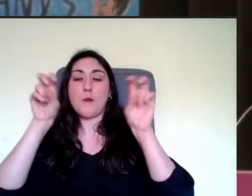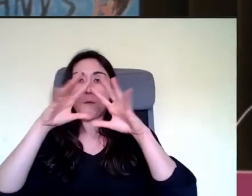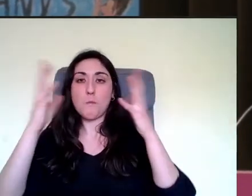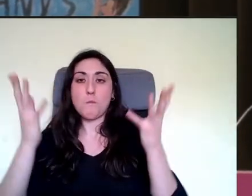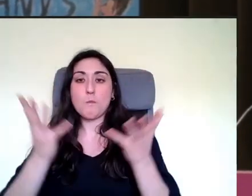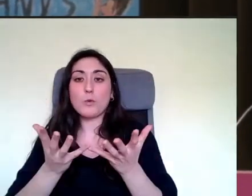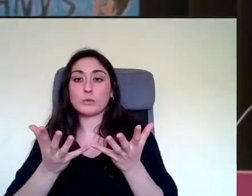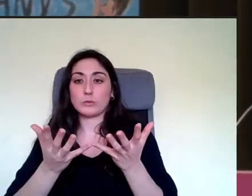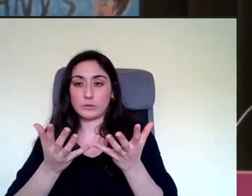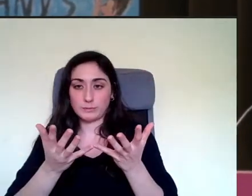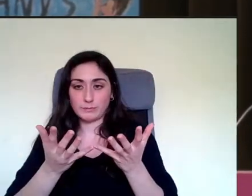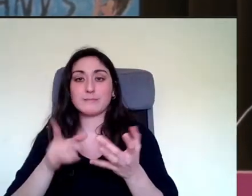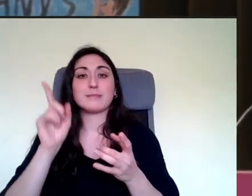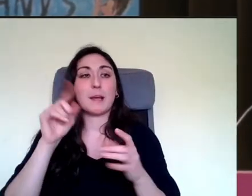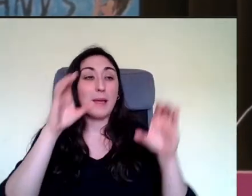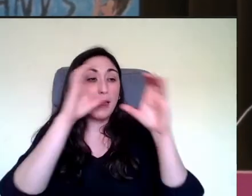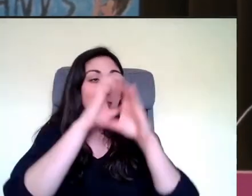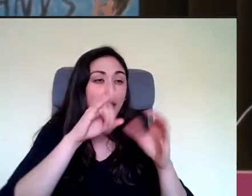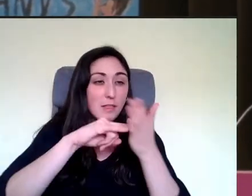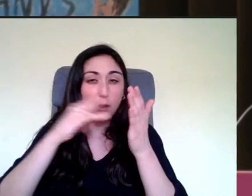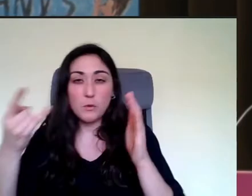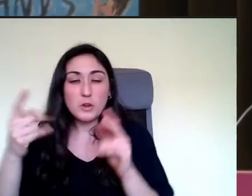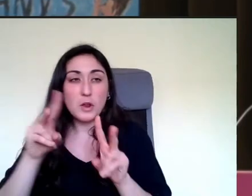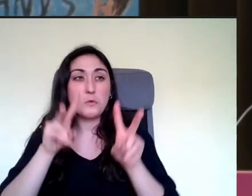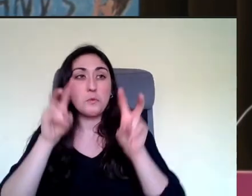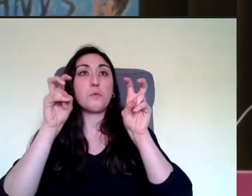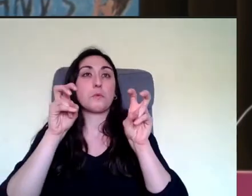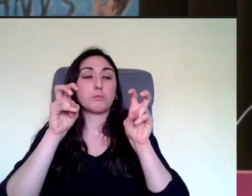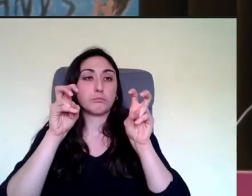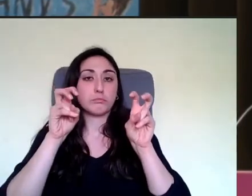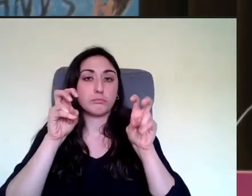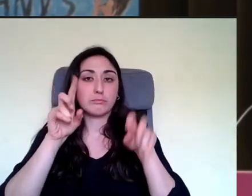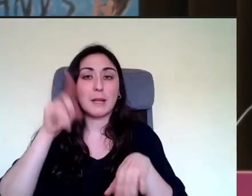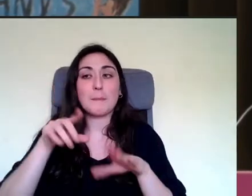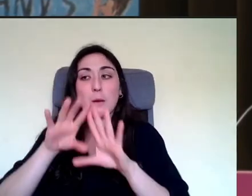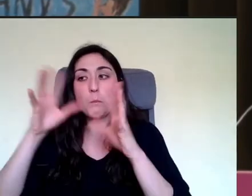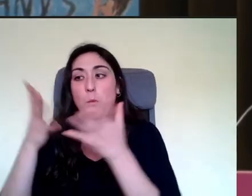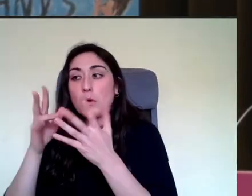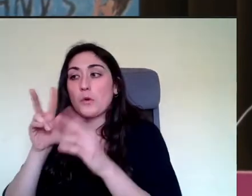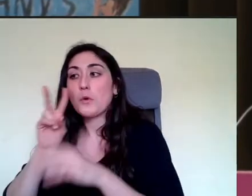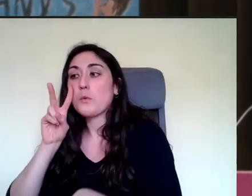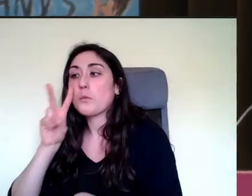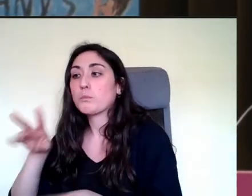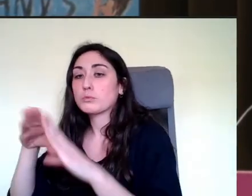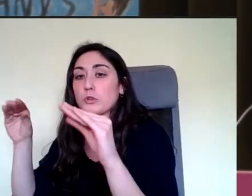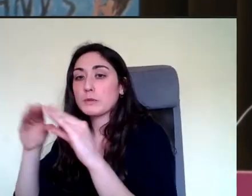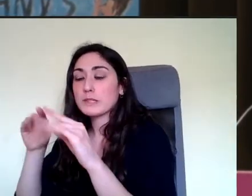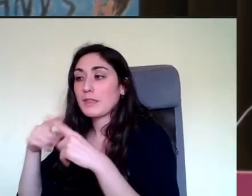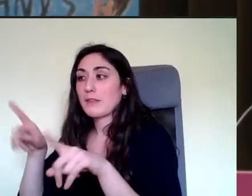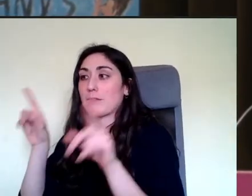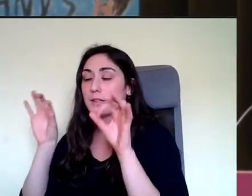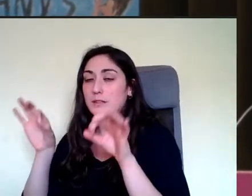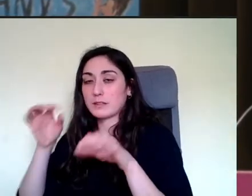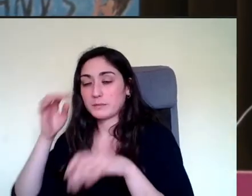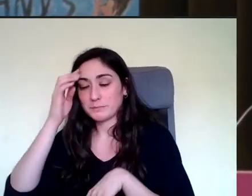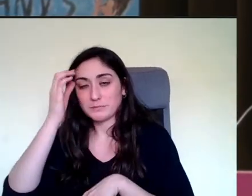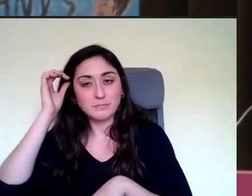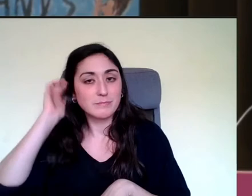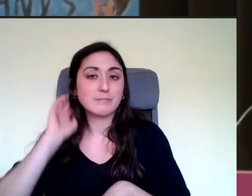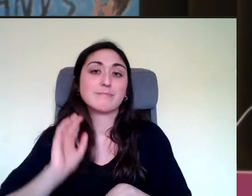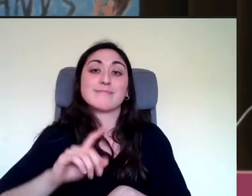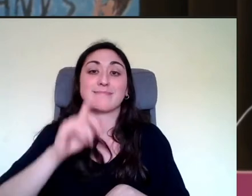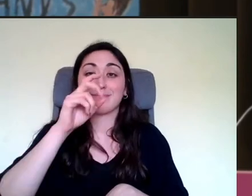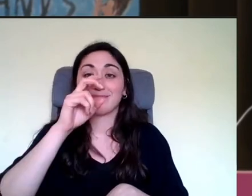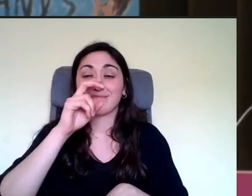mirar la ciència i la tecnologia, mirar el món universitari. Per tant, de cara a l'any que ve, el repte, perdó, de cara